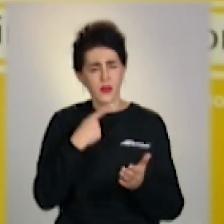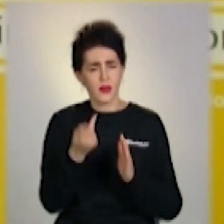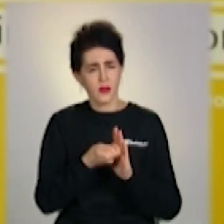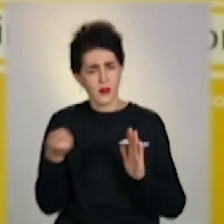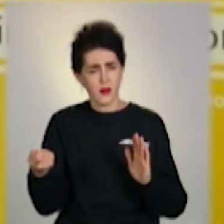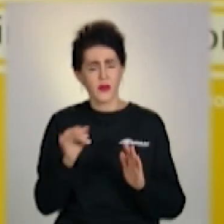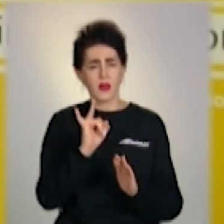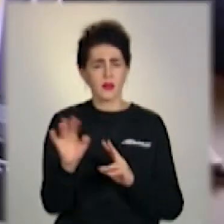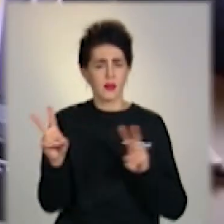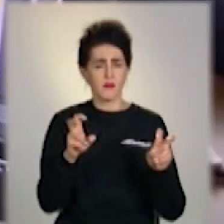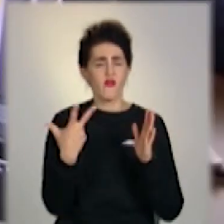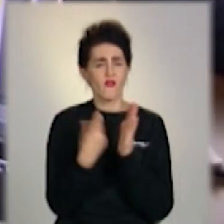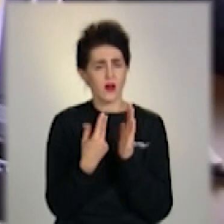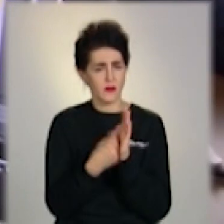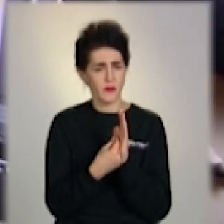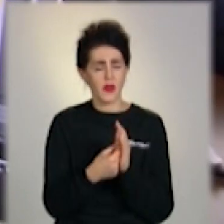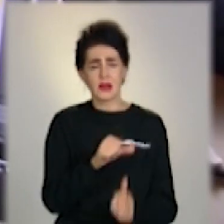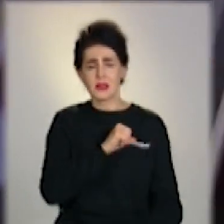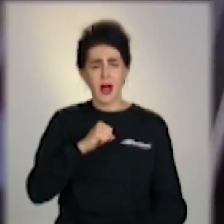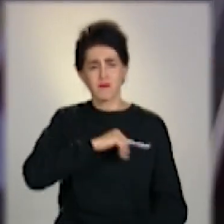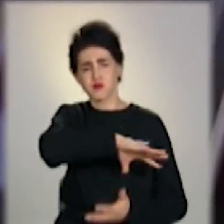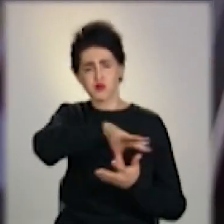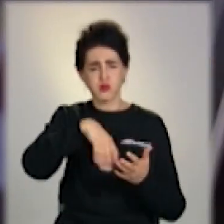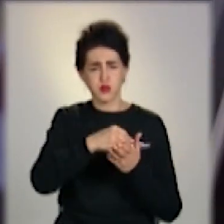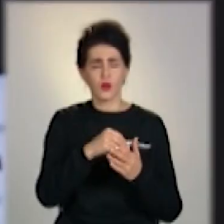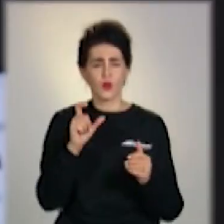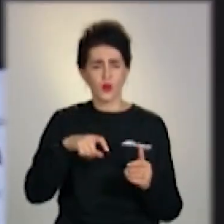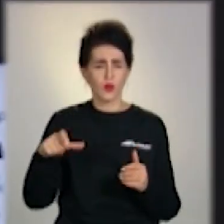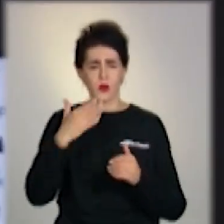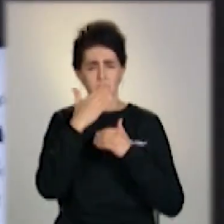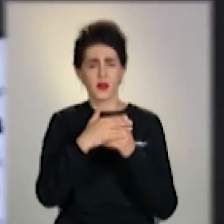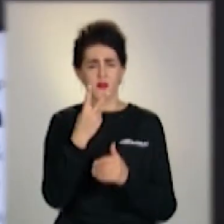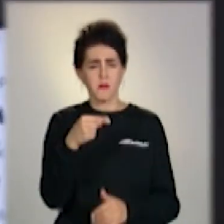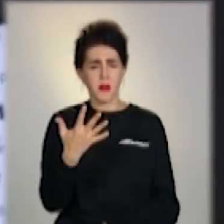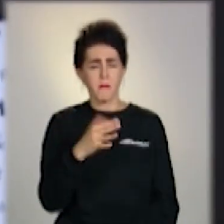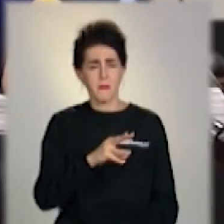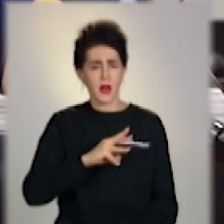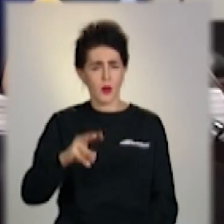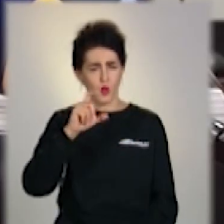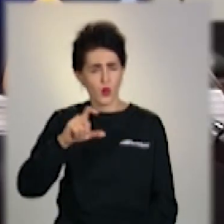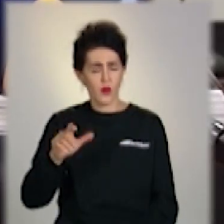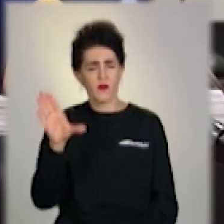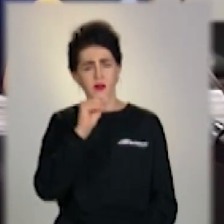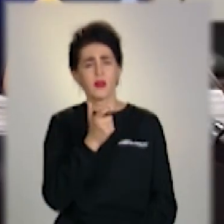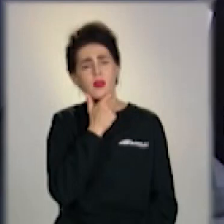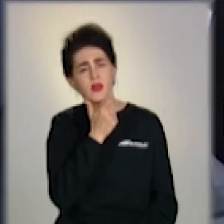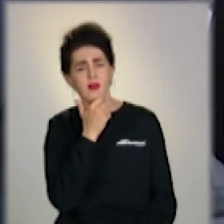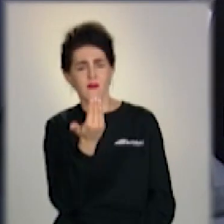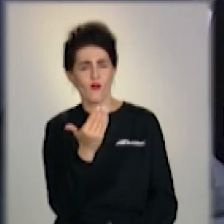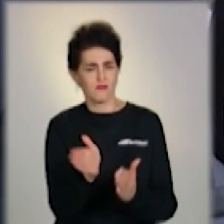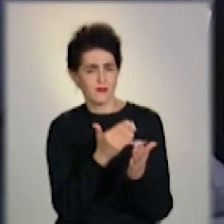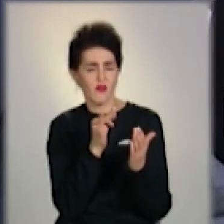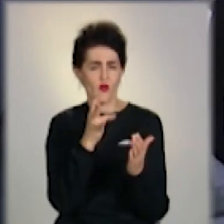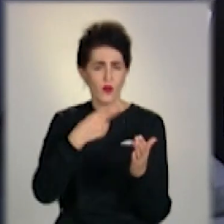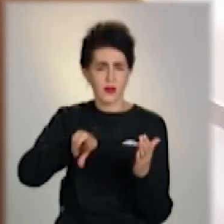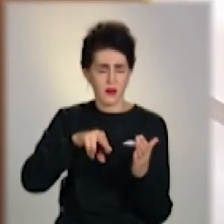тема вакцинації. Загальна аудиторія проєкту – понад 2,5 мільйони глядачів. На сторінках фонду Ріната Ахметова в